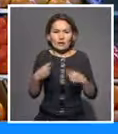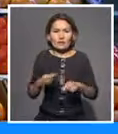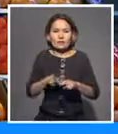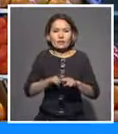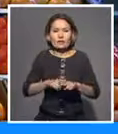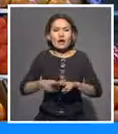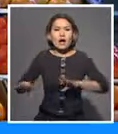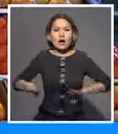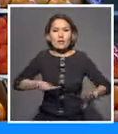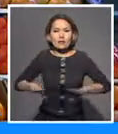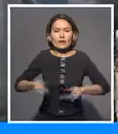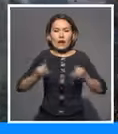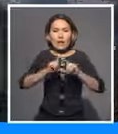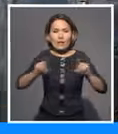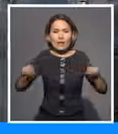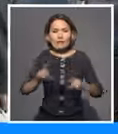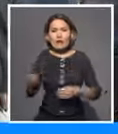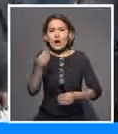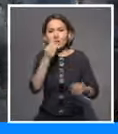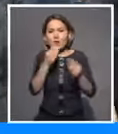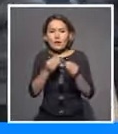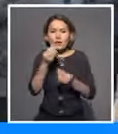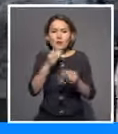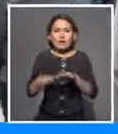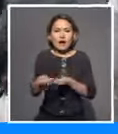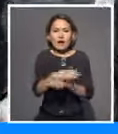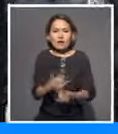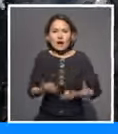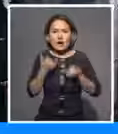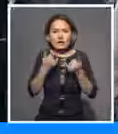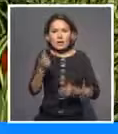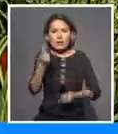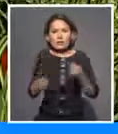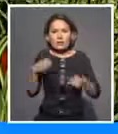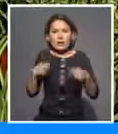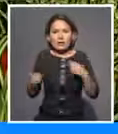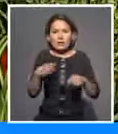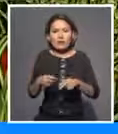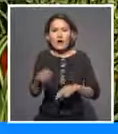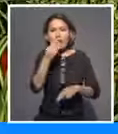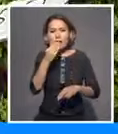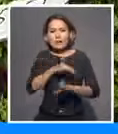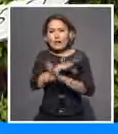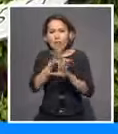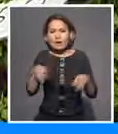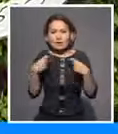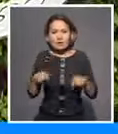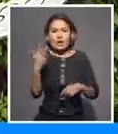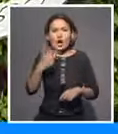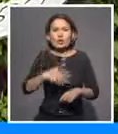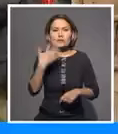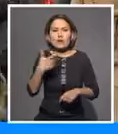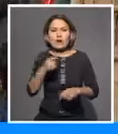Әмбебап сауда кешені бүгінде мегаполис тұрғындарының игілігіне жарап тұр. Мұнда халық үшін қажетті азық түлік өнімдерінің бәрі сатылады.